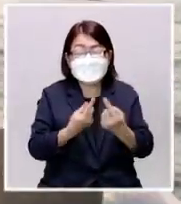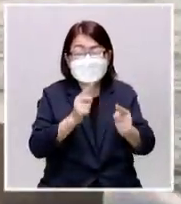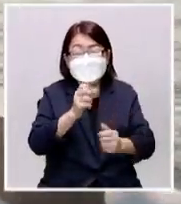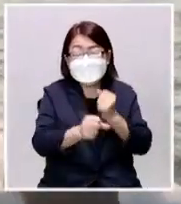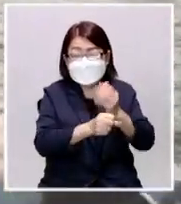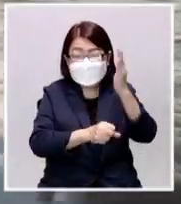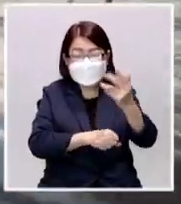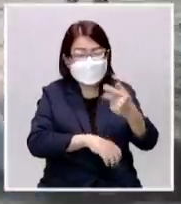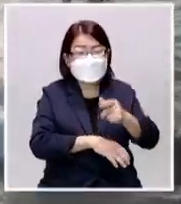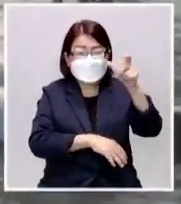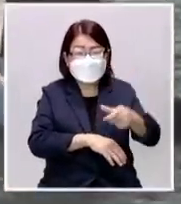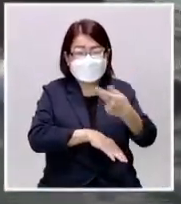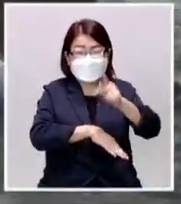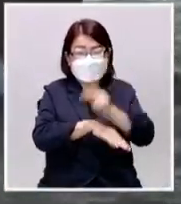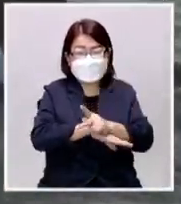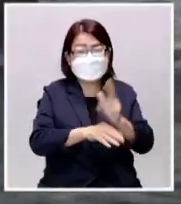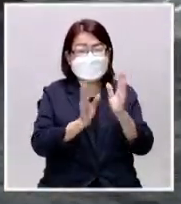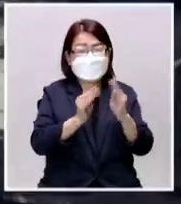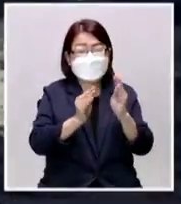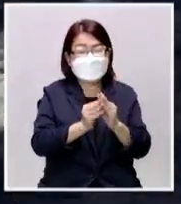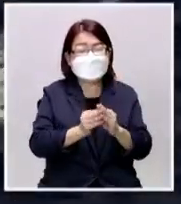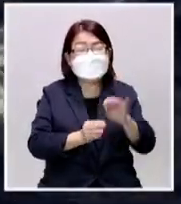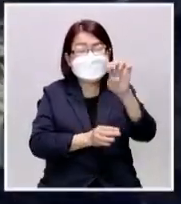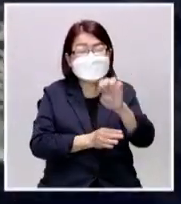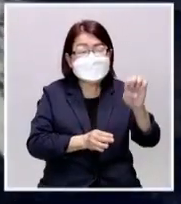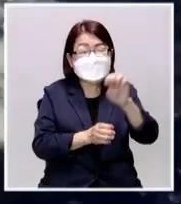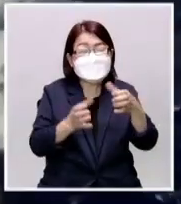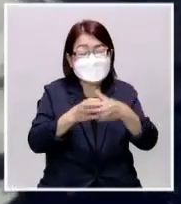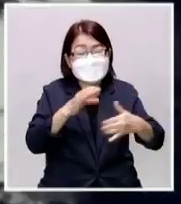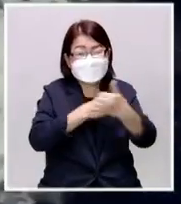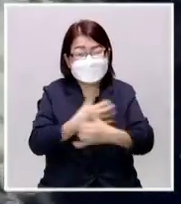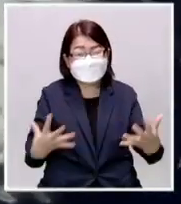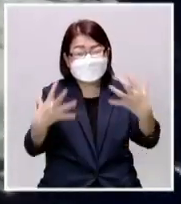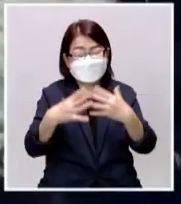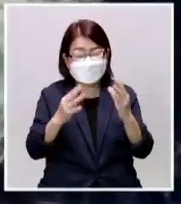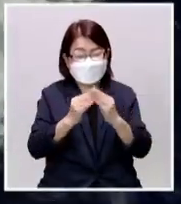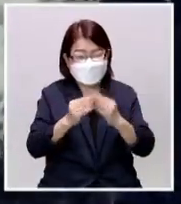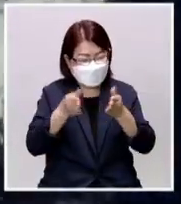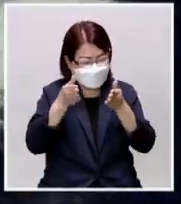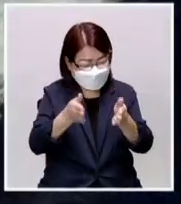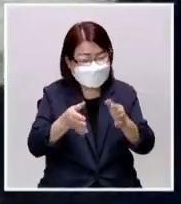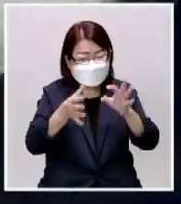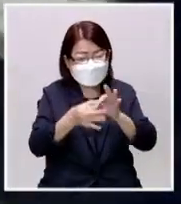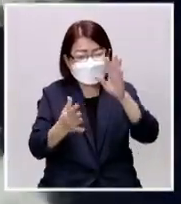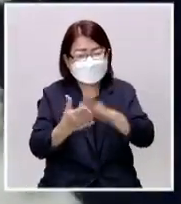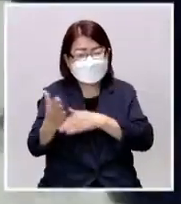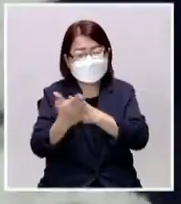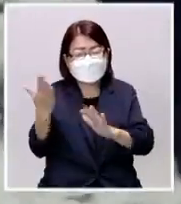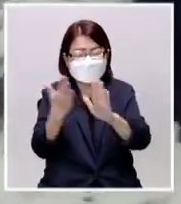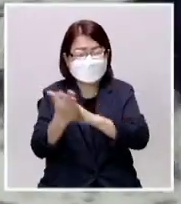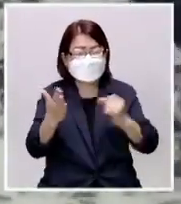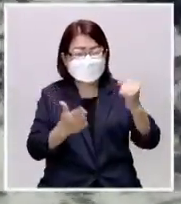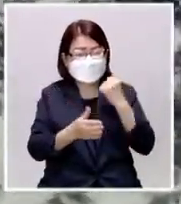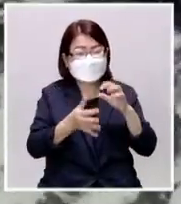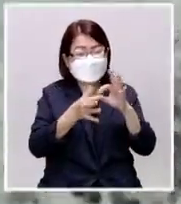าฟรงเศษเป็ประทาน EU หรอสหภาพยุโรคจะให้ความสำคญเรื่องการพัฒนายุชศาสตดานความมั่นคงของ EU ด้